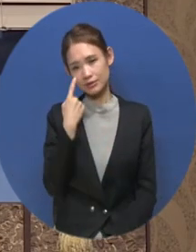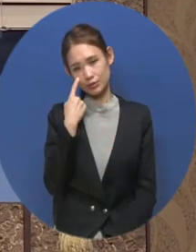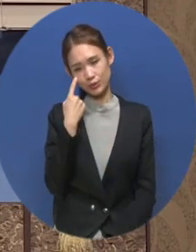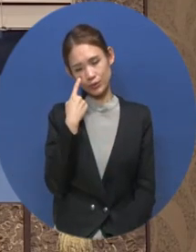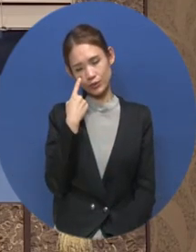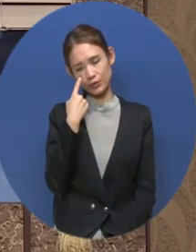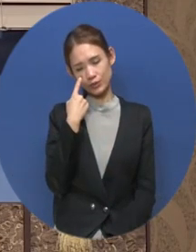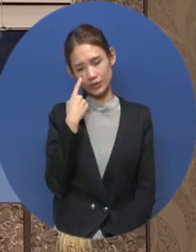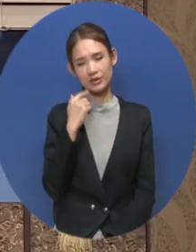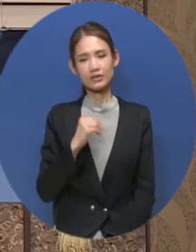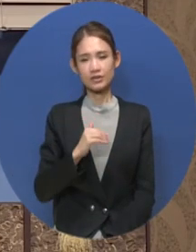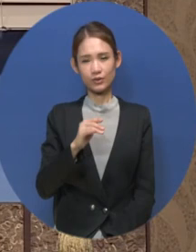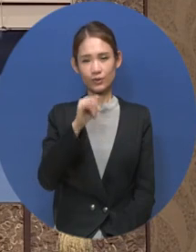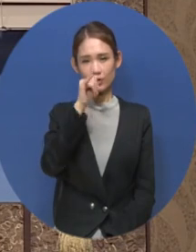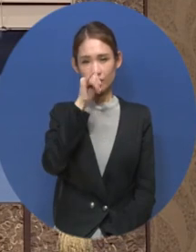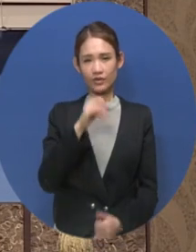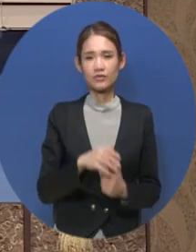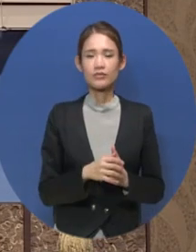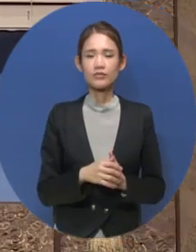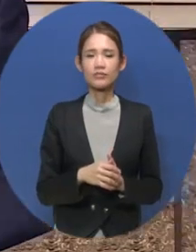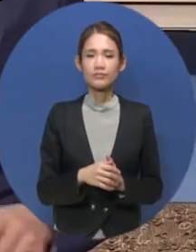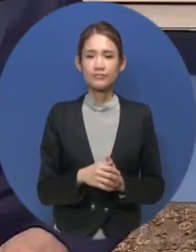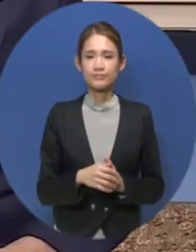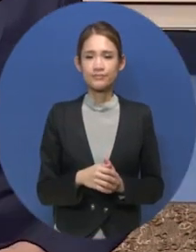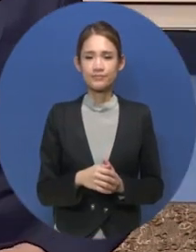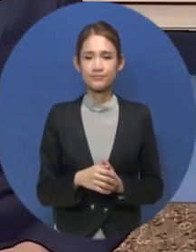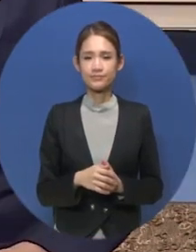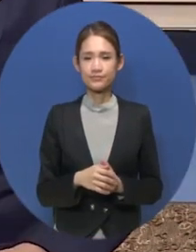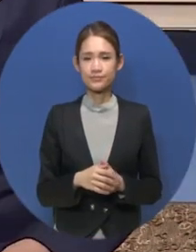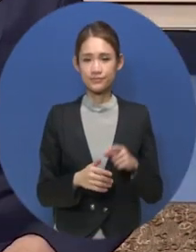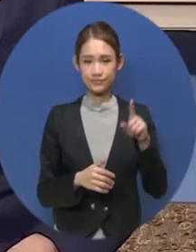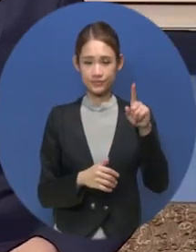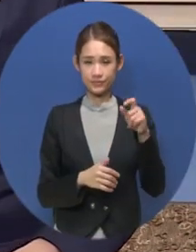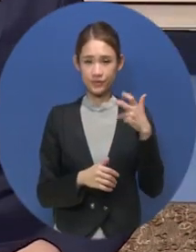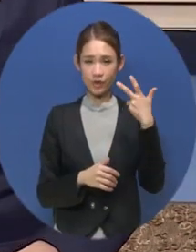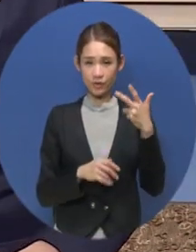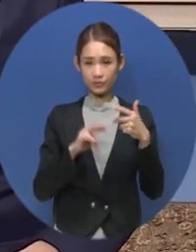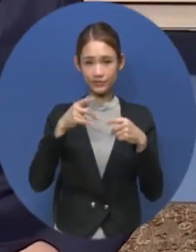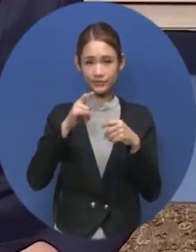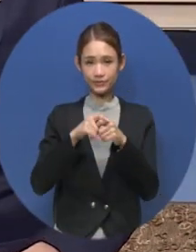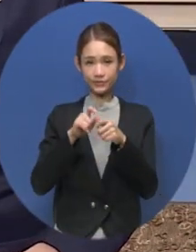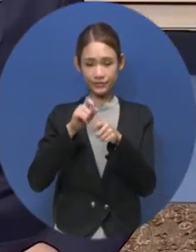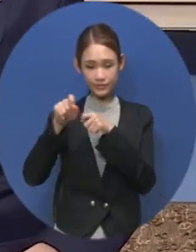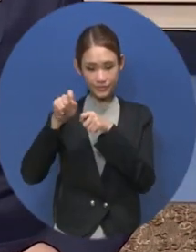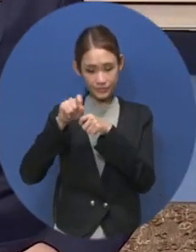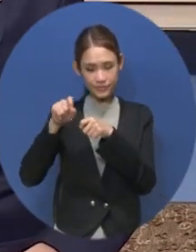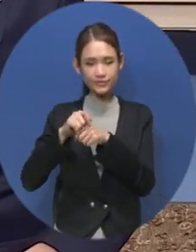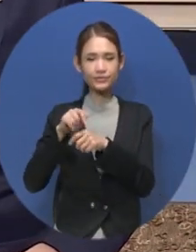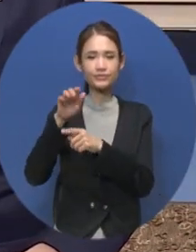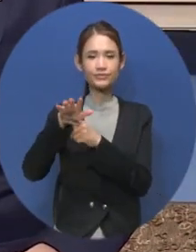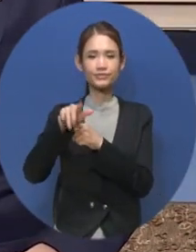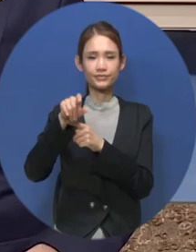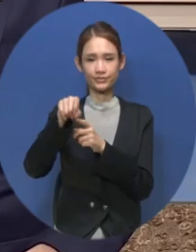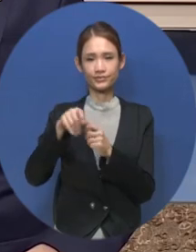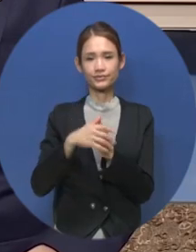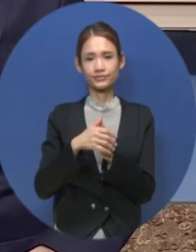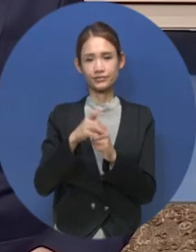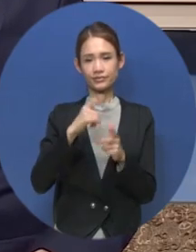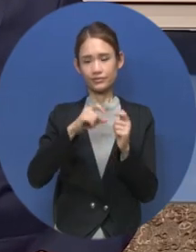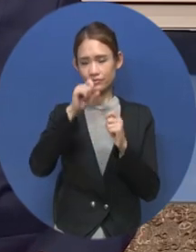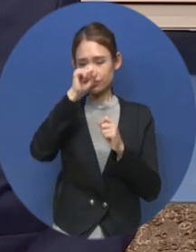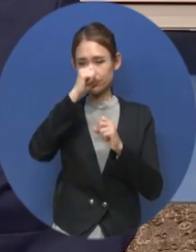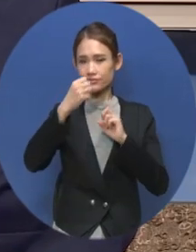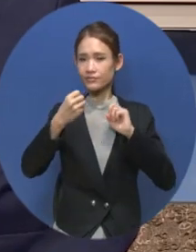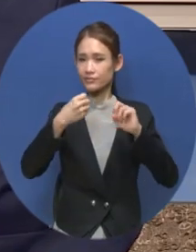그런. 예, 내용이 있었습니다. 예. 예. 근데 그러면 이 17개 시도, 특히 지방에서는 좀 더 굉장히